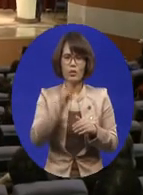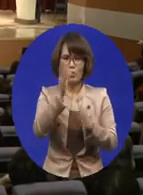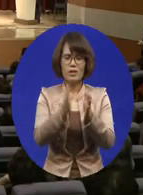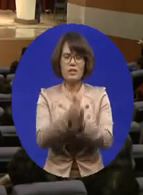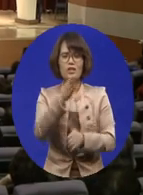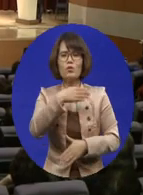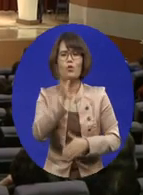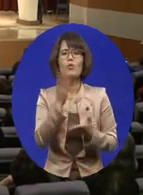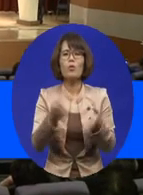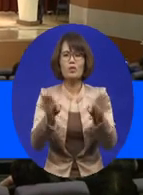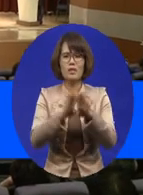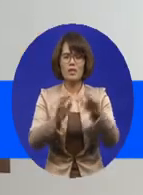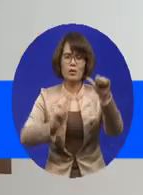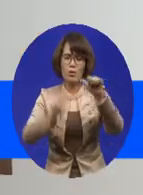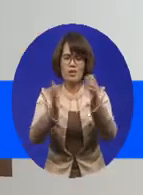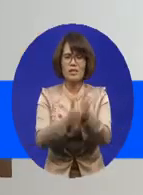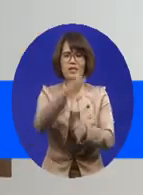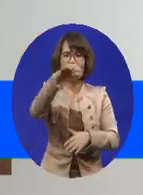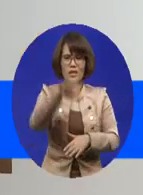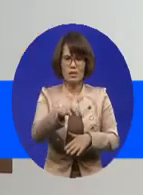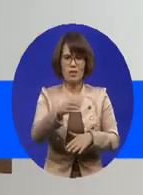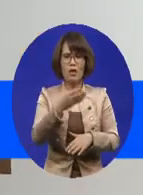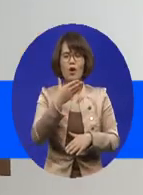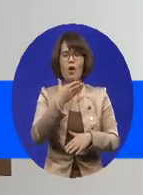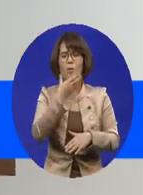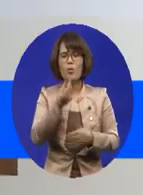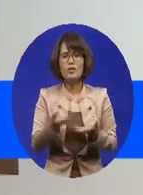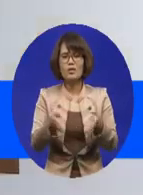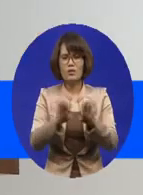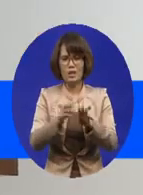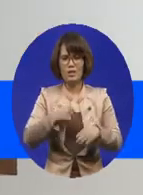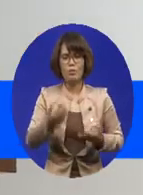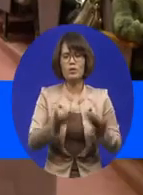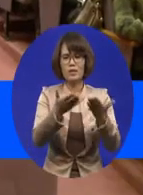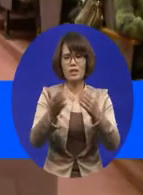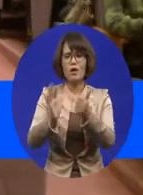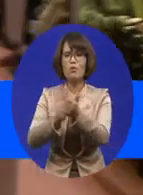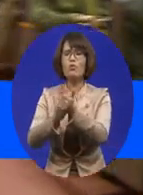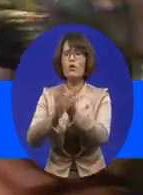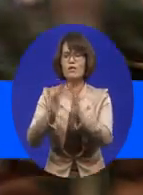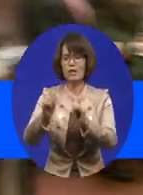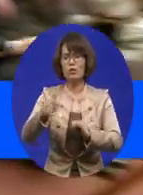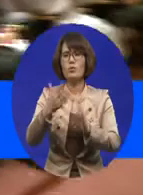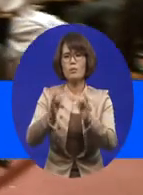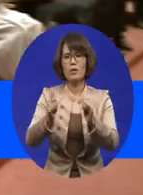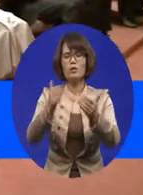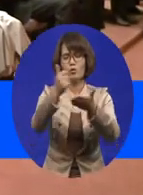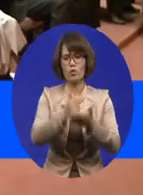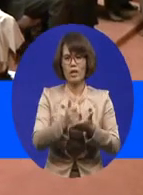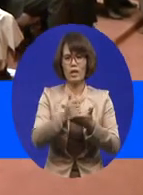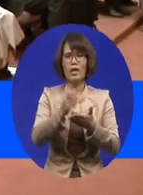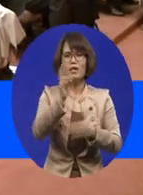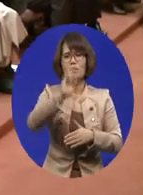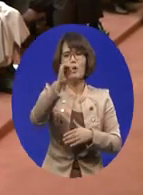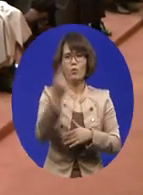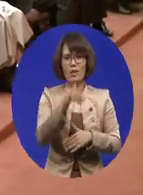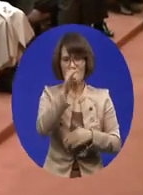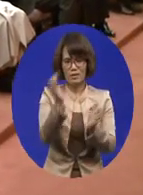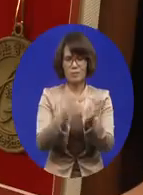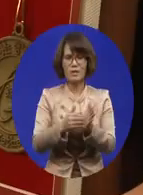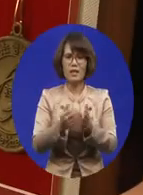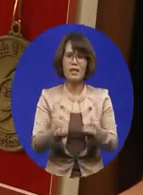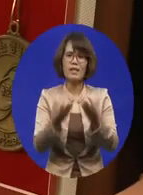용인시 노인복지관은 5일 시청 에이스홀에서 복지관 자원봉사자와 후원자 600명을 초대해 송년 음악회를